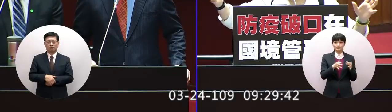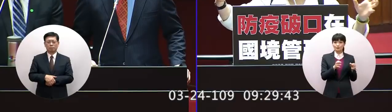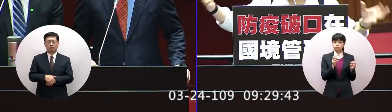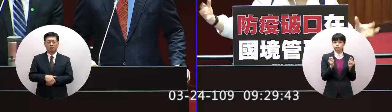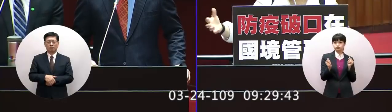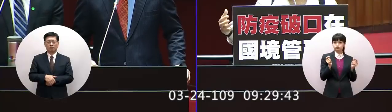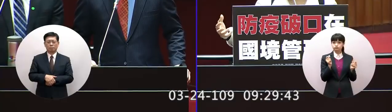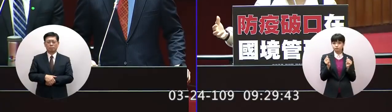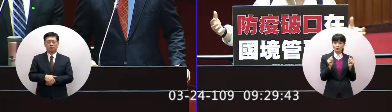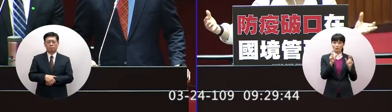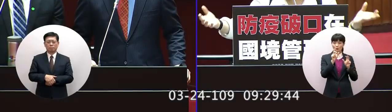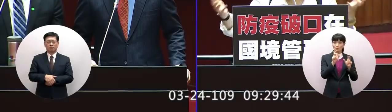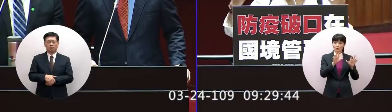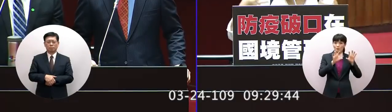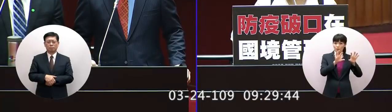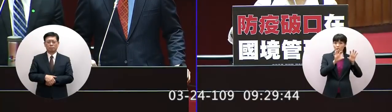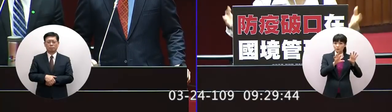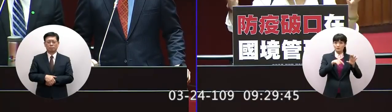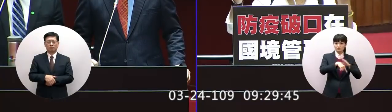多的这个场所，因为